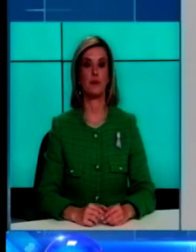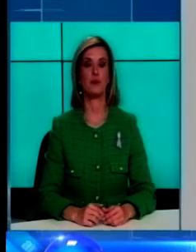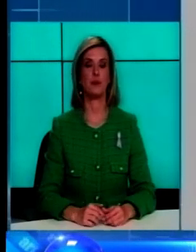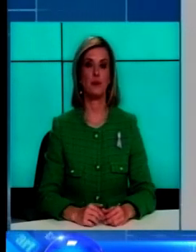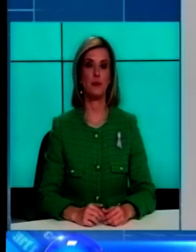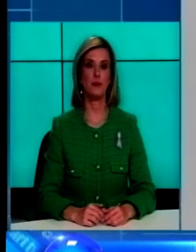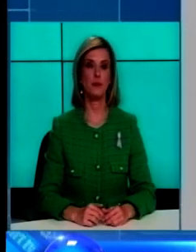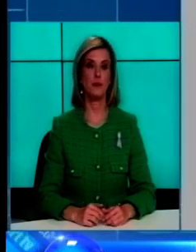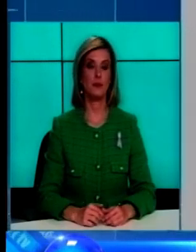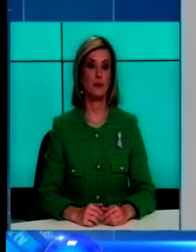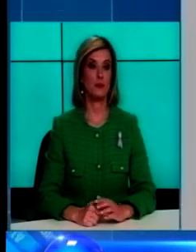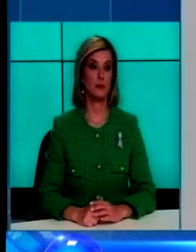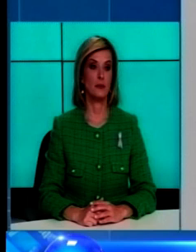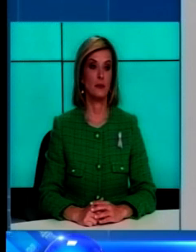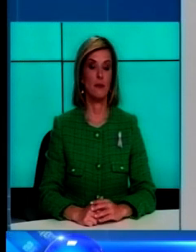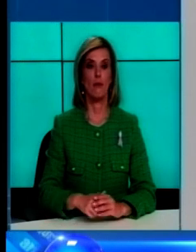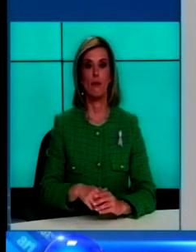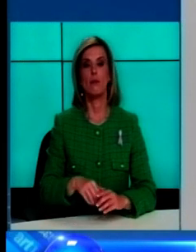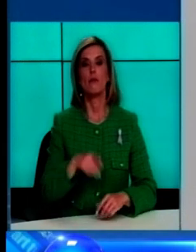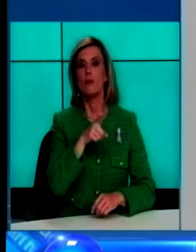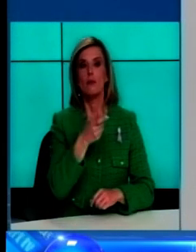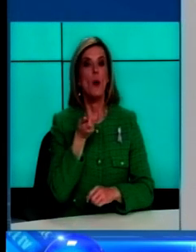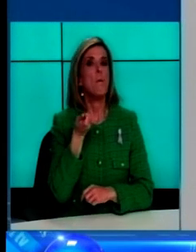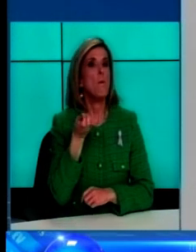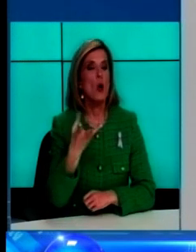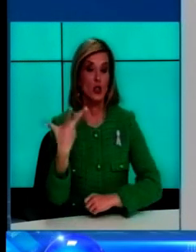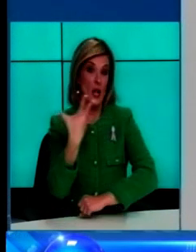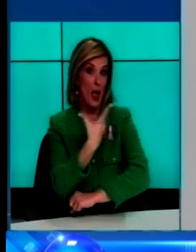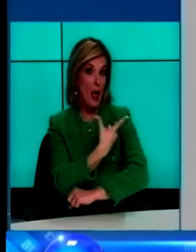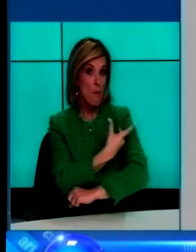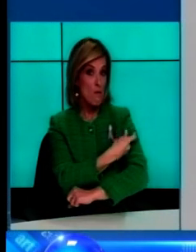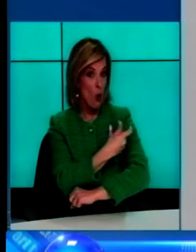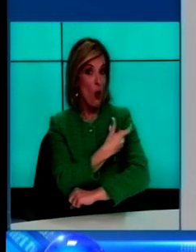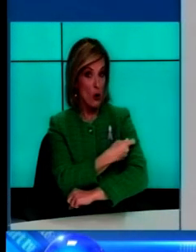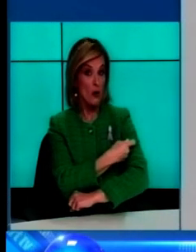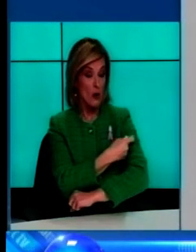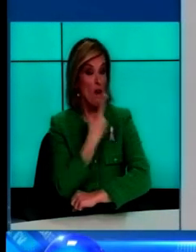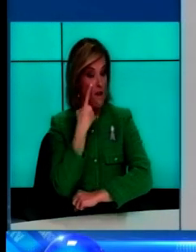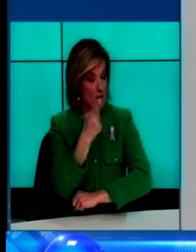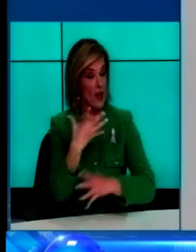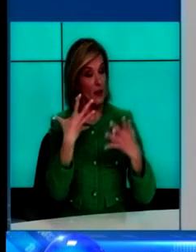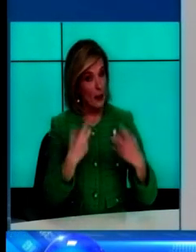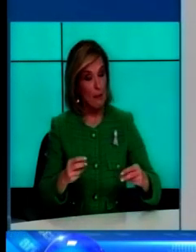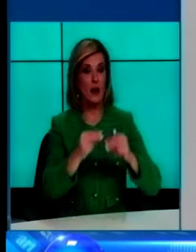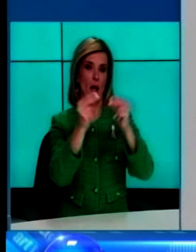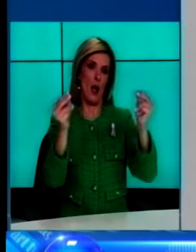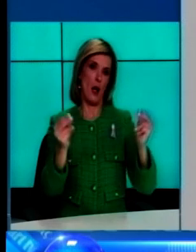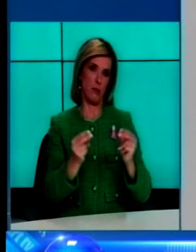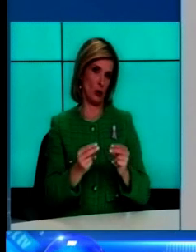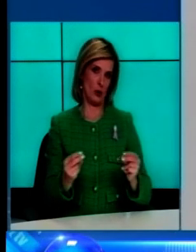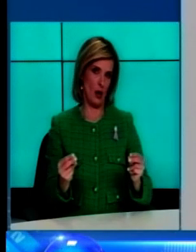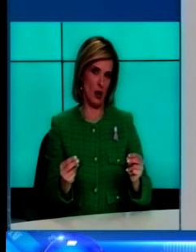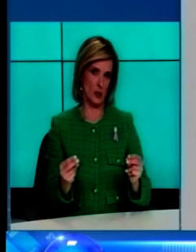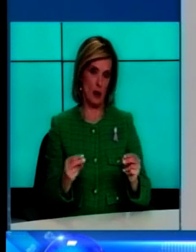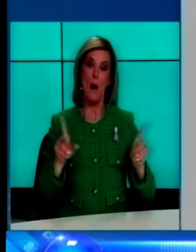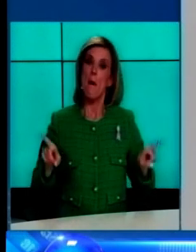Εάν το κοιτάξει κανείς ανά εμβόλιο σε μεθ, βλέπετε ότι έχει μια εξαιρετικά υψηλή αποτελεσματικότητα για όλα τα εμβόλια, συμπεριλαμβανομένου και